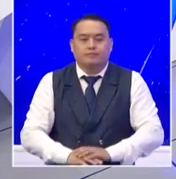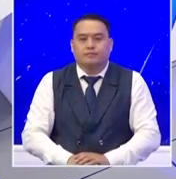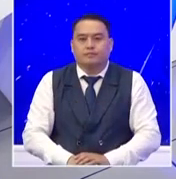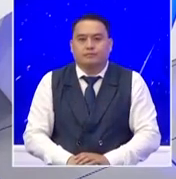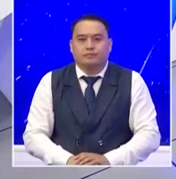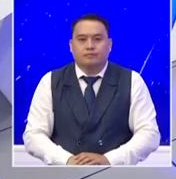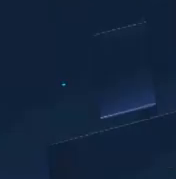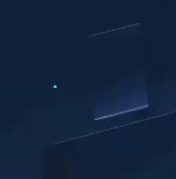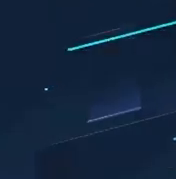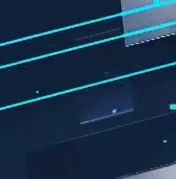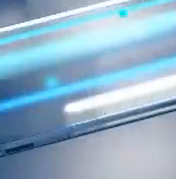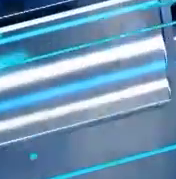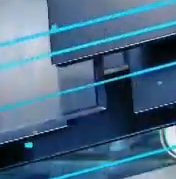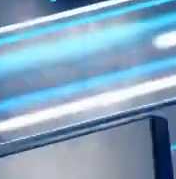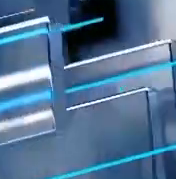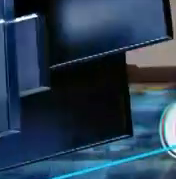важном.